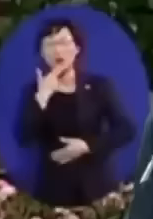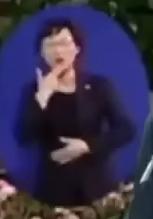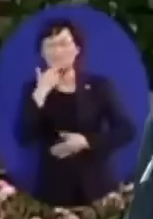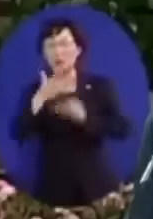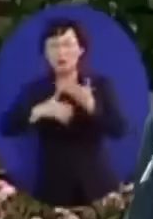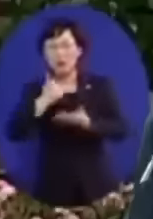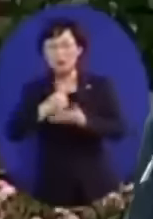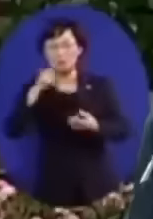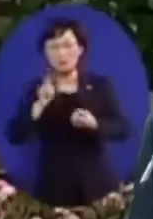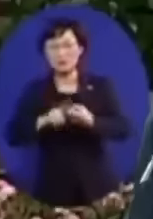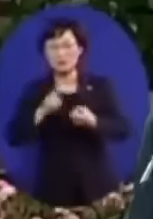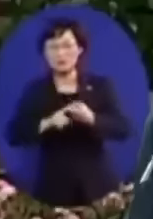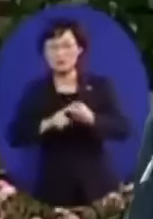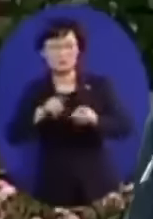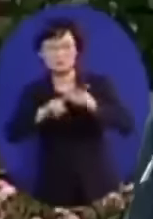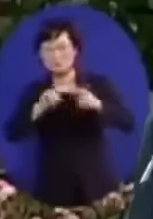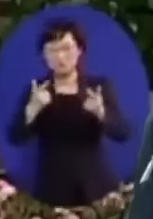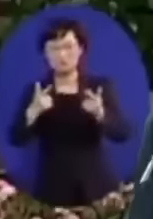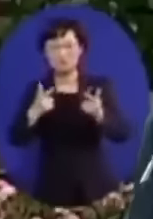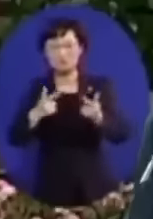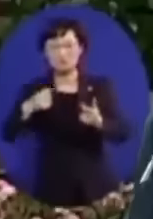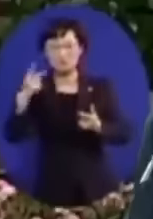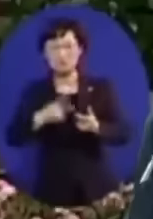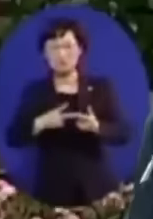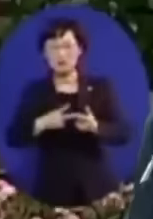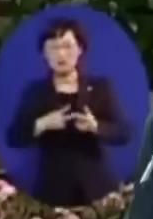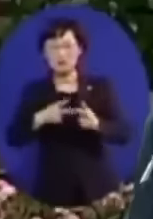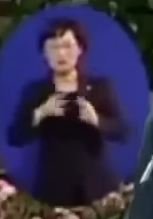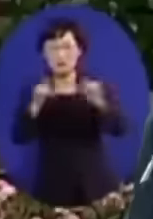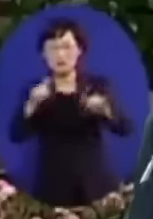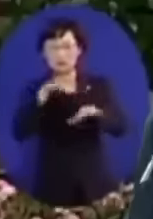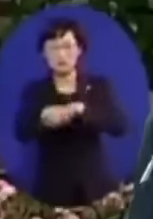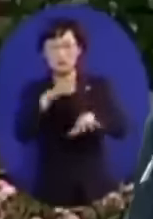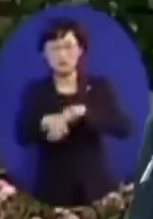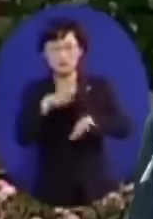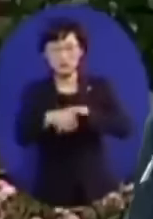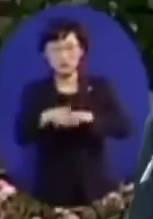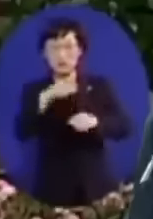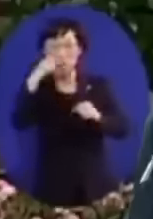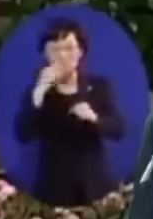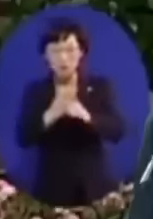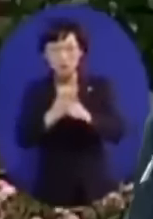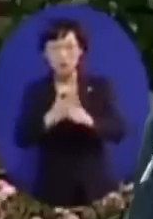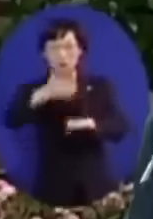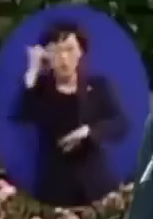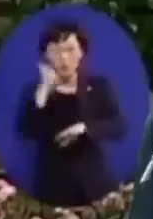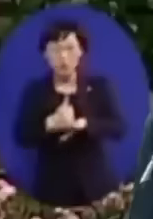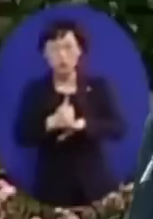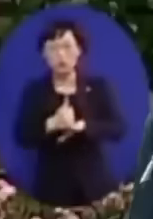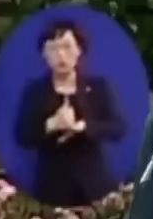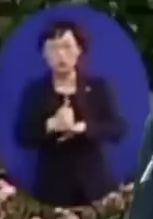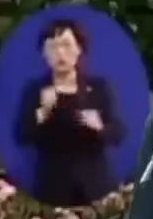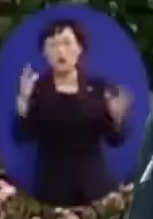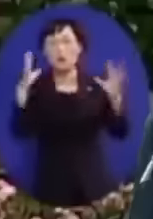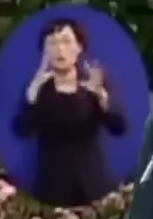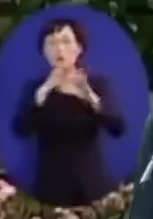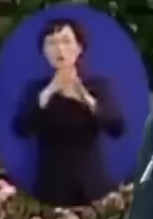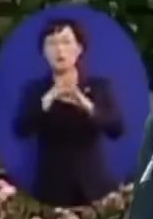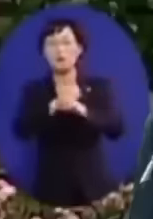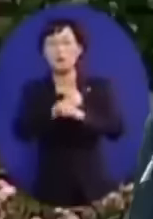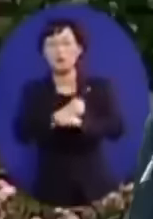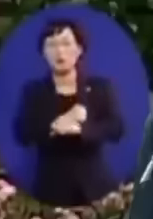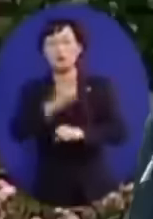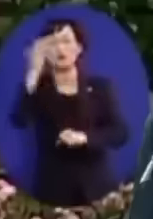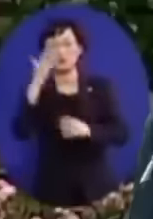철저하게 인본주의와 무신론에 발전한 소련 공산주의는 결국 역사 가운데 침몰하게 되어 처참하게